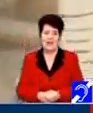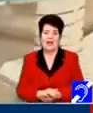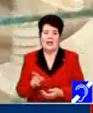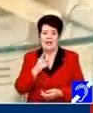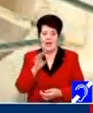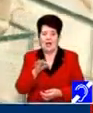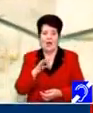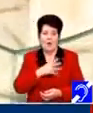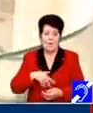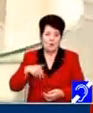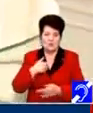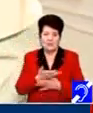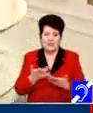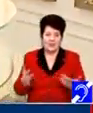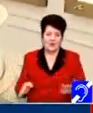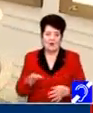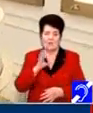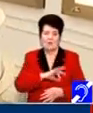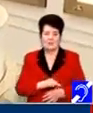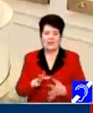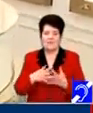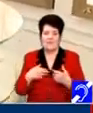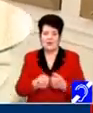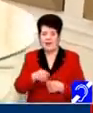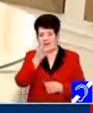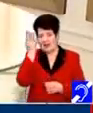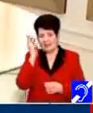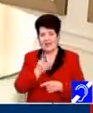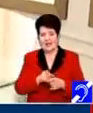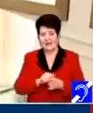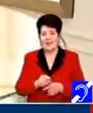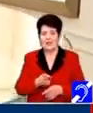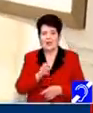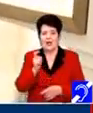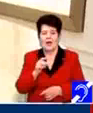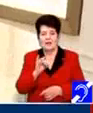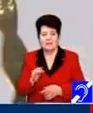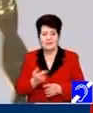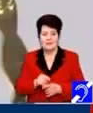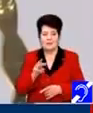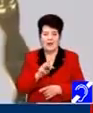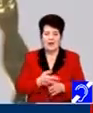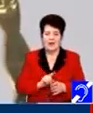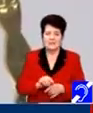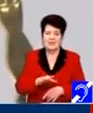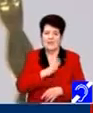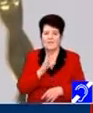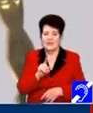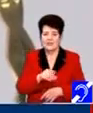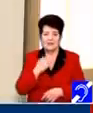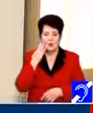Creatorul bijuteriilor, Malvina Cervenski, povestește că familia regală și-a dorit ca darul pentru prințul Harry și Meghan Markle să fie de